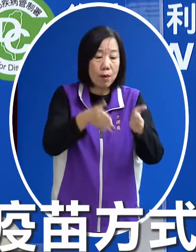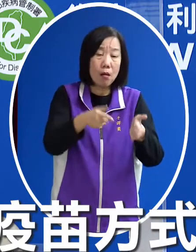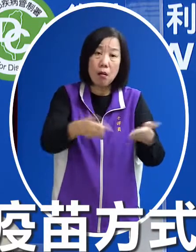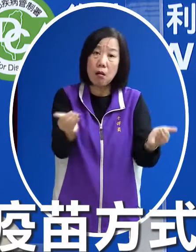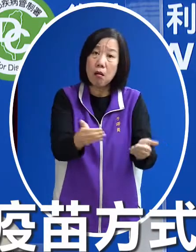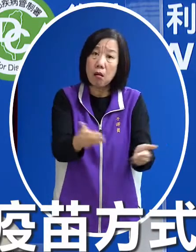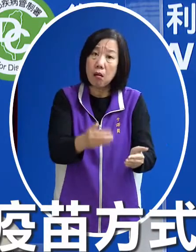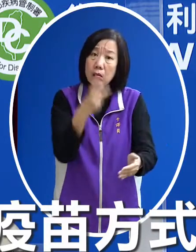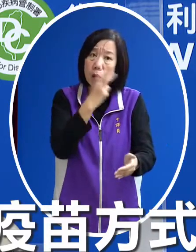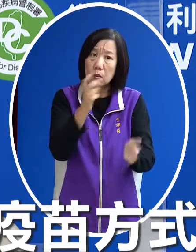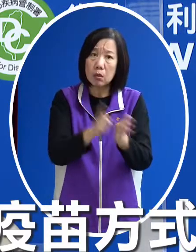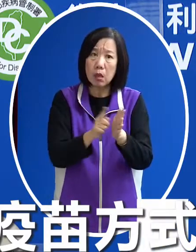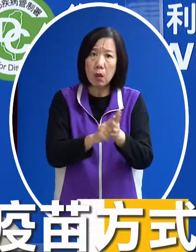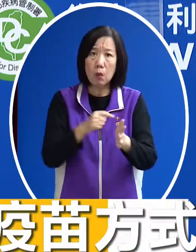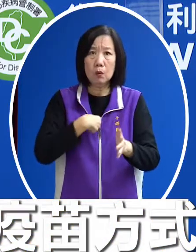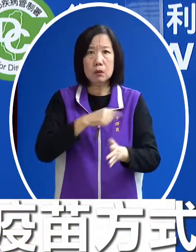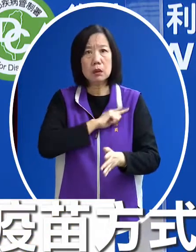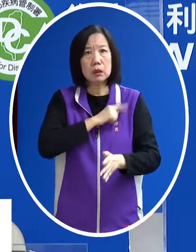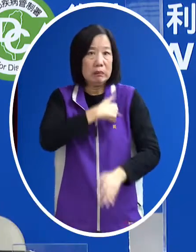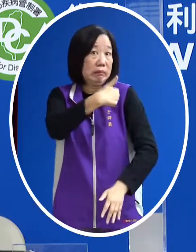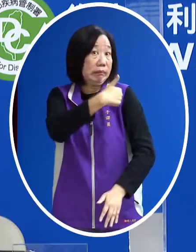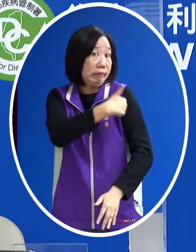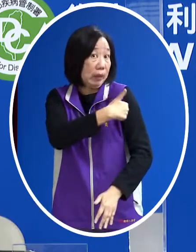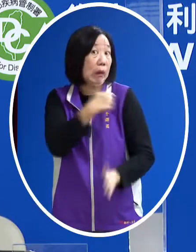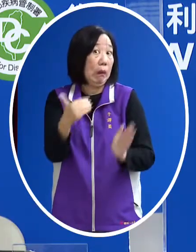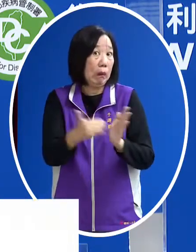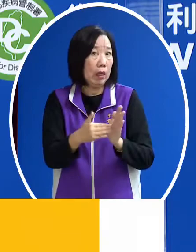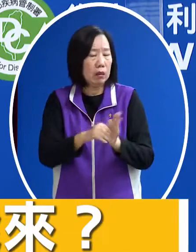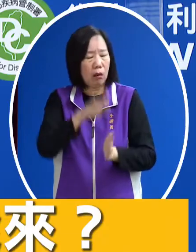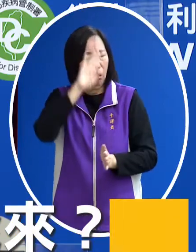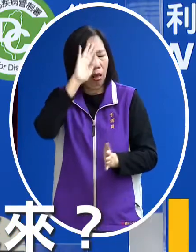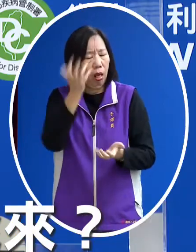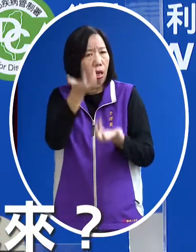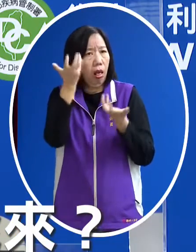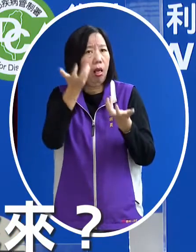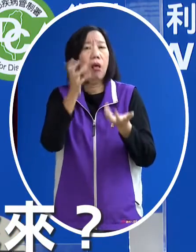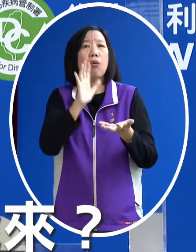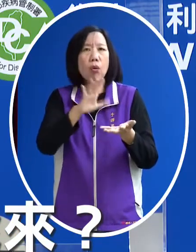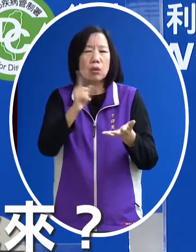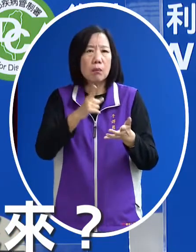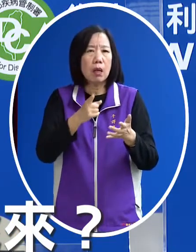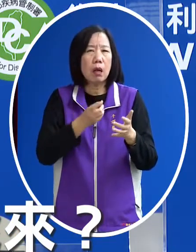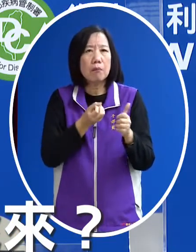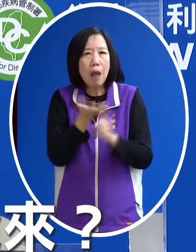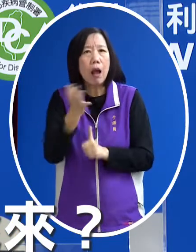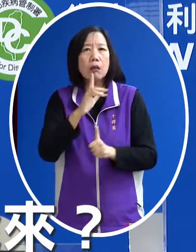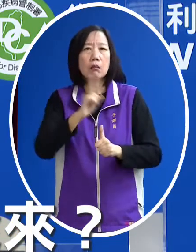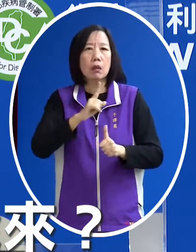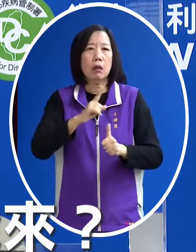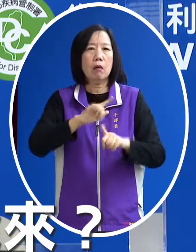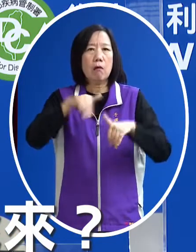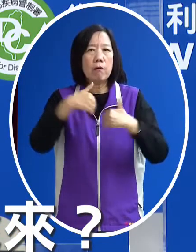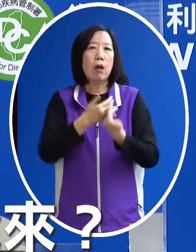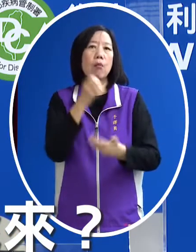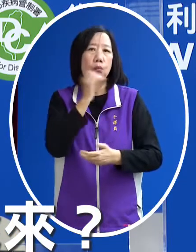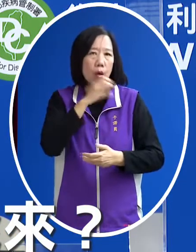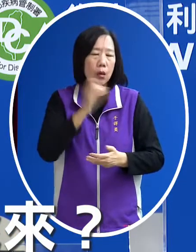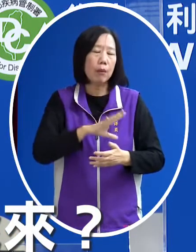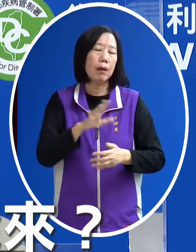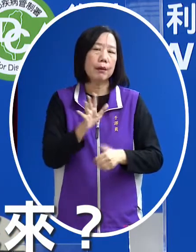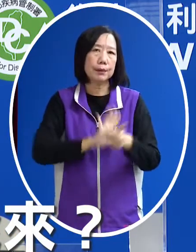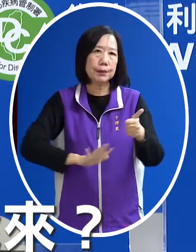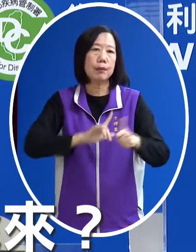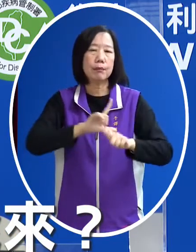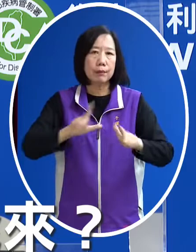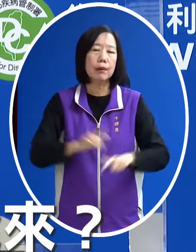候那有打了疫苗之后发病，那很难去区分他到底是受到感染还是这个疫苗所造成的